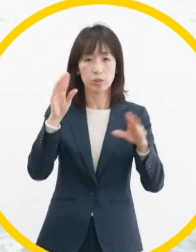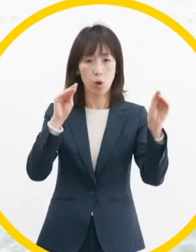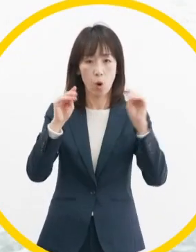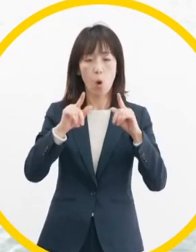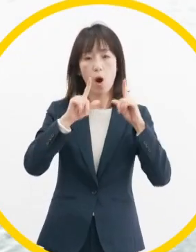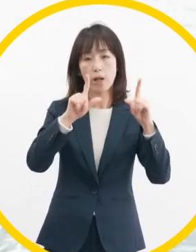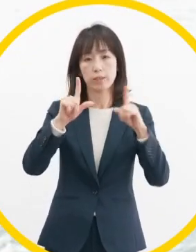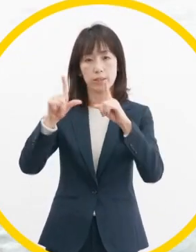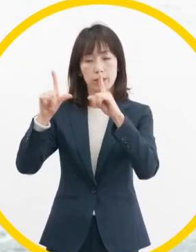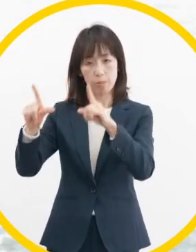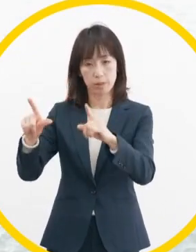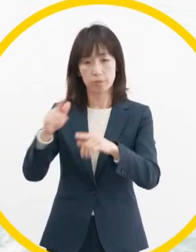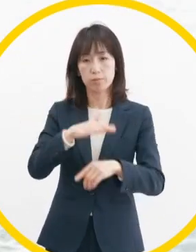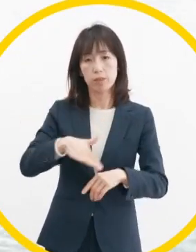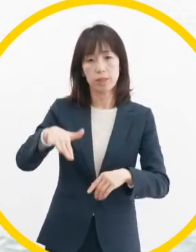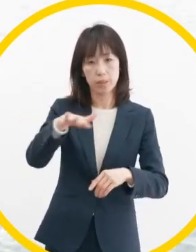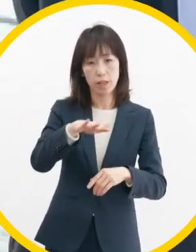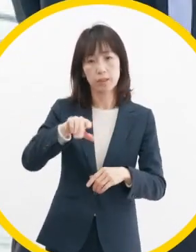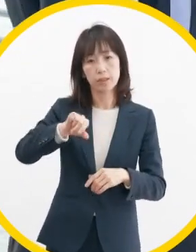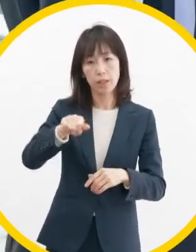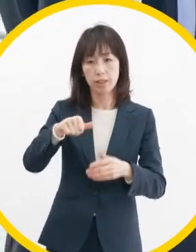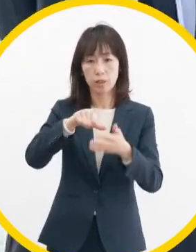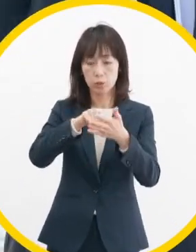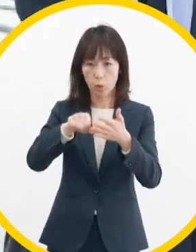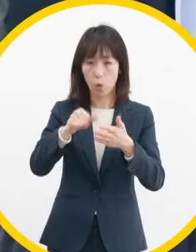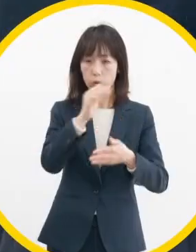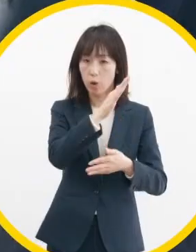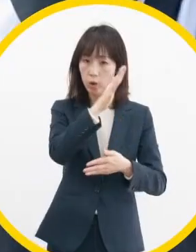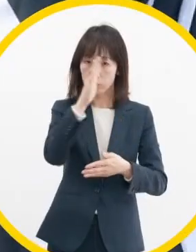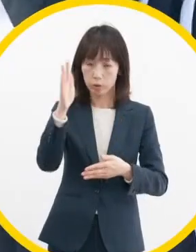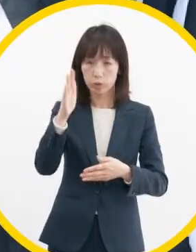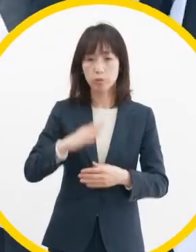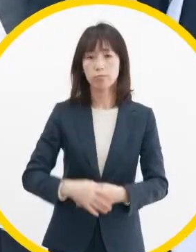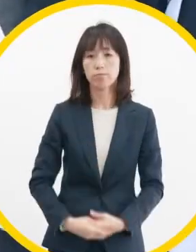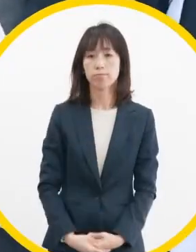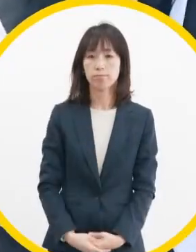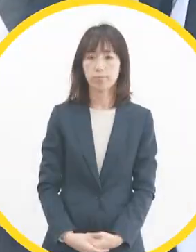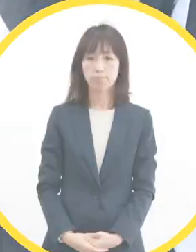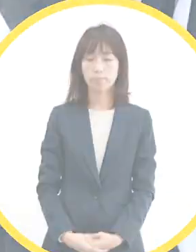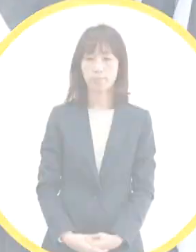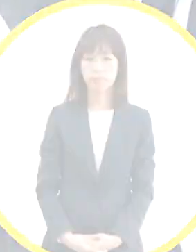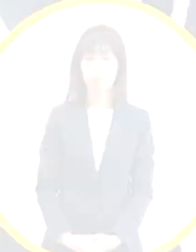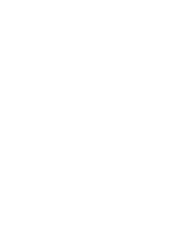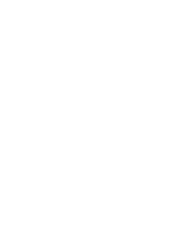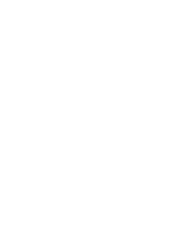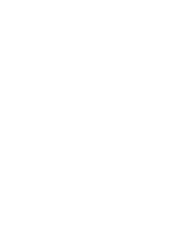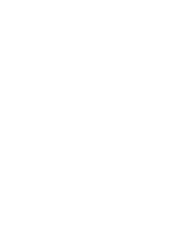報をどんどん発信していきますよ。 皆さん チャンネル登録よろしく。